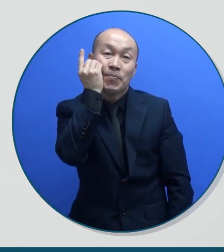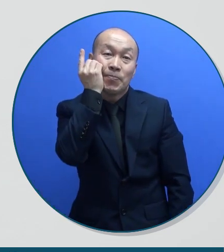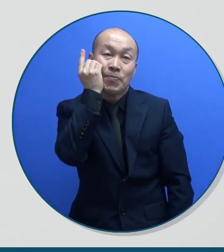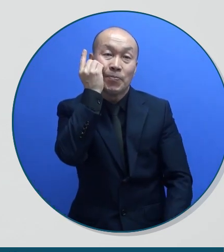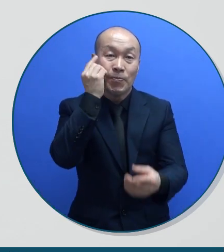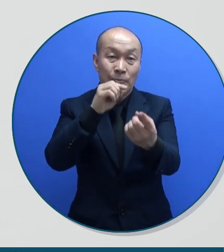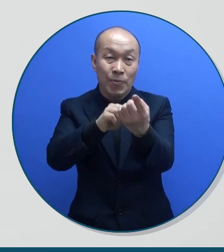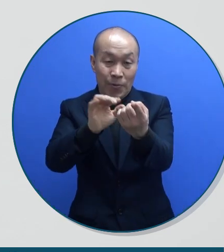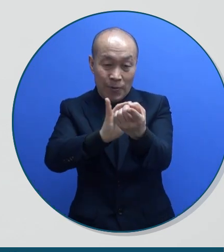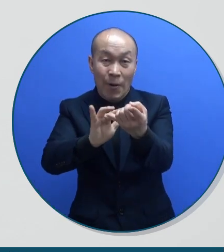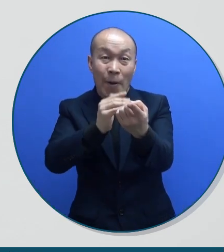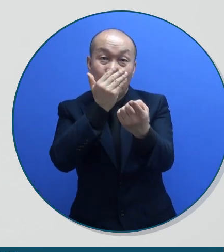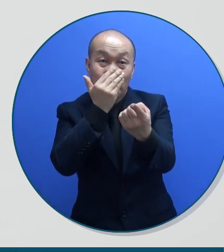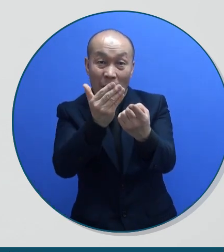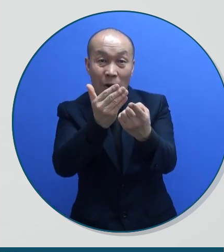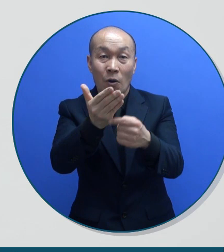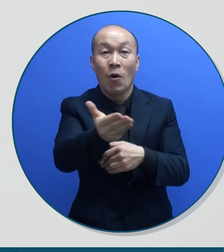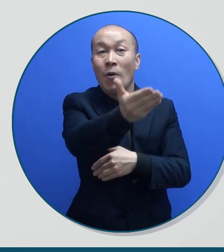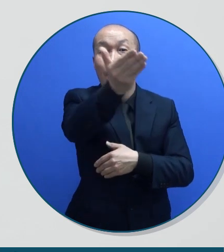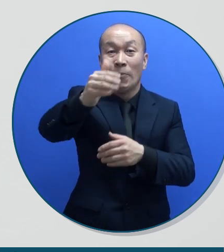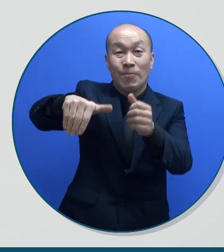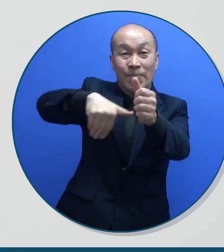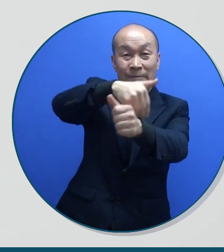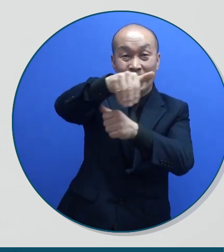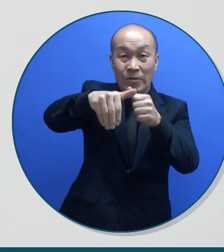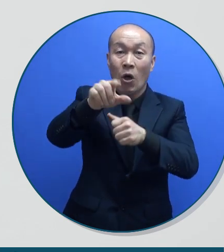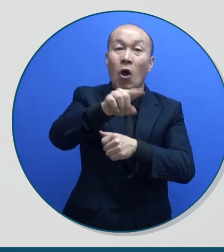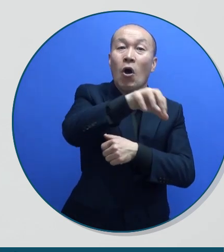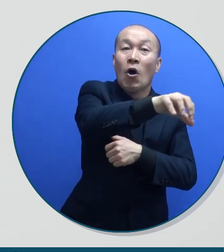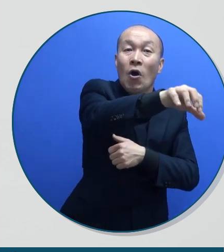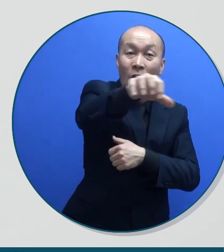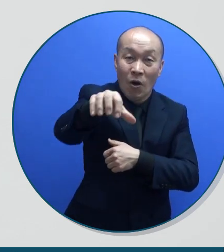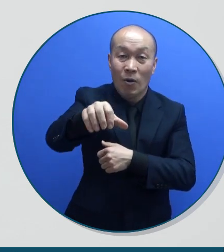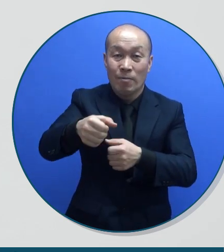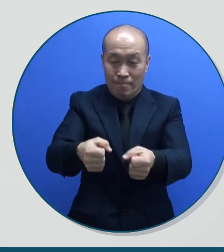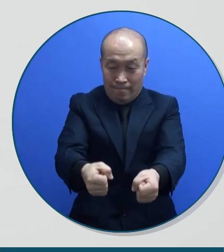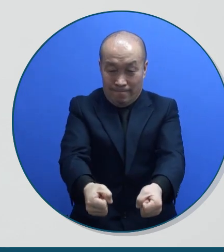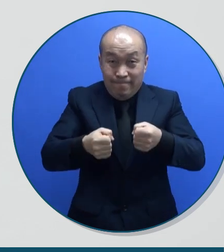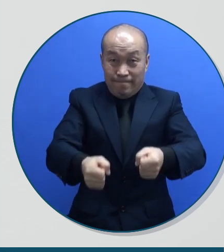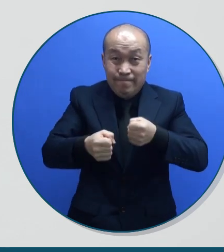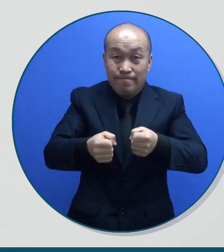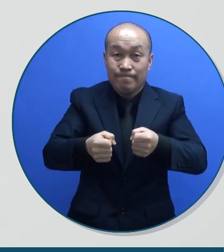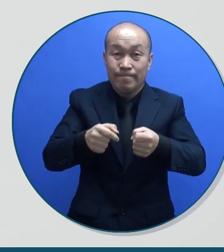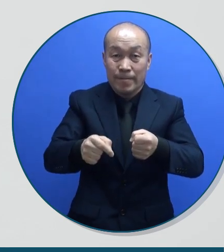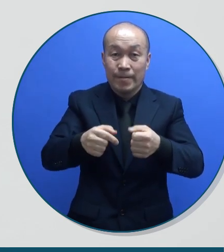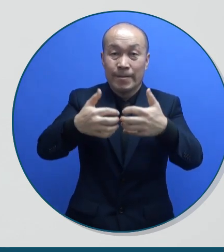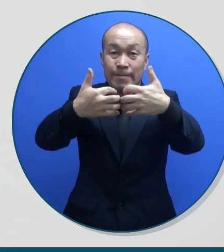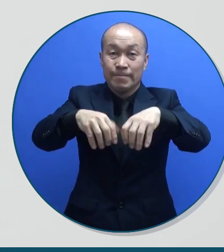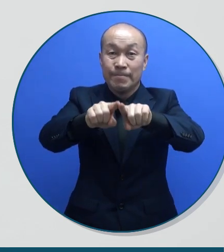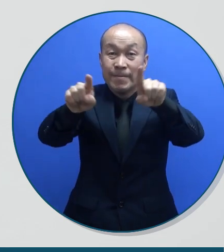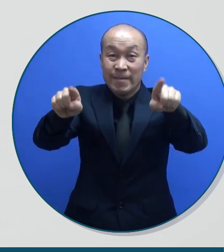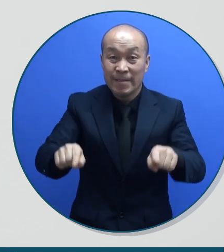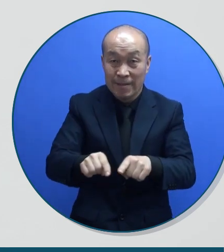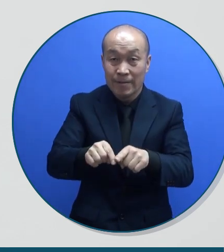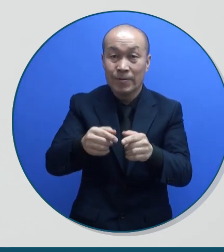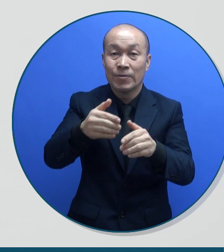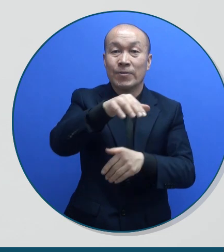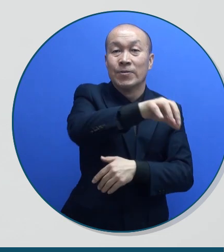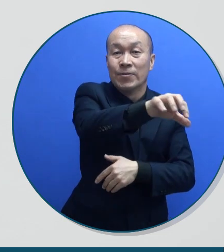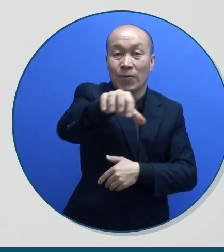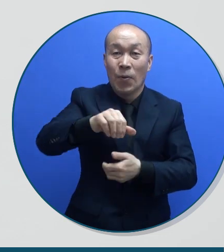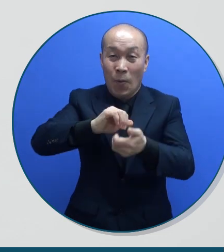여러분들의 핸드폰으로도 가능하니 여러분들도 내 주변 어디에 자동 심장 충격기가 설치되어